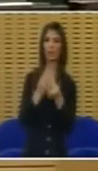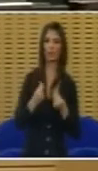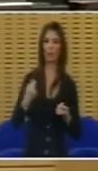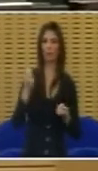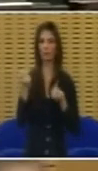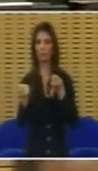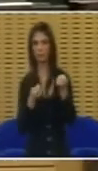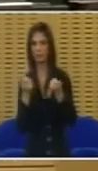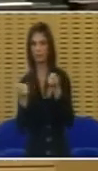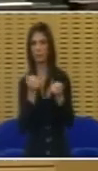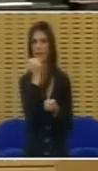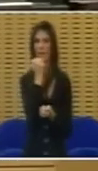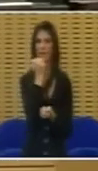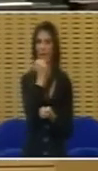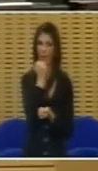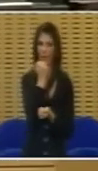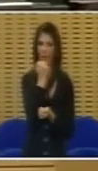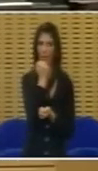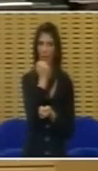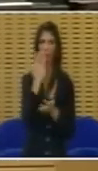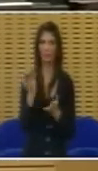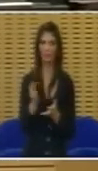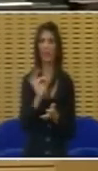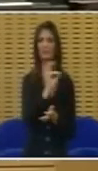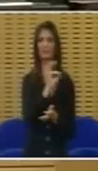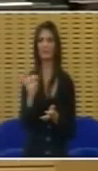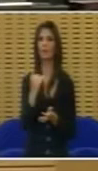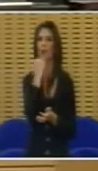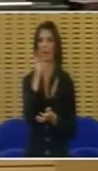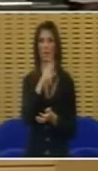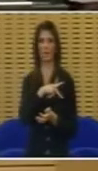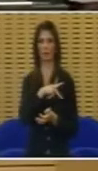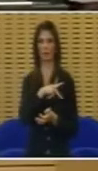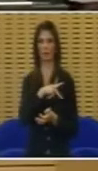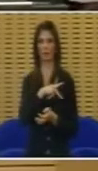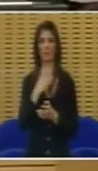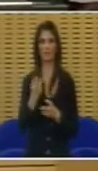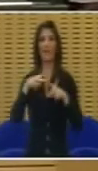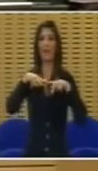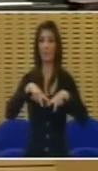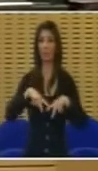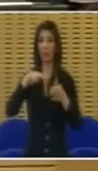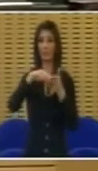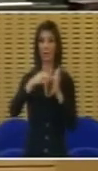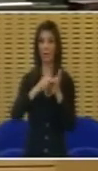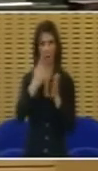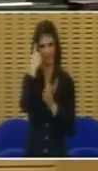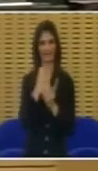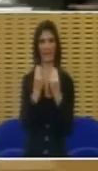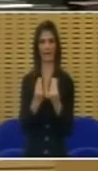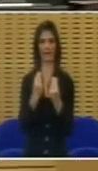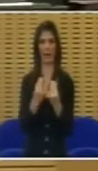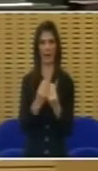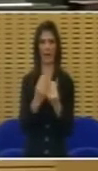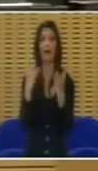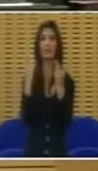αποδεδειγμένης πλέον απάτης, είναι εντελώς απαράδεκτη. Ο Υπουργός γνωρίζει πολύ καλά ότι ο